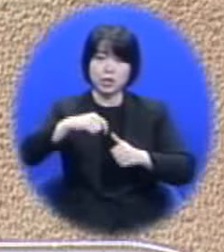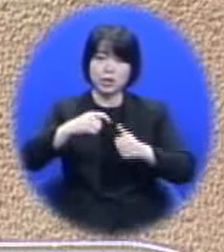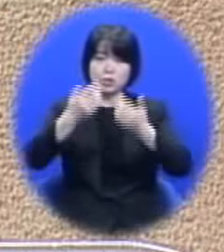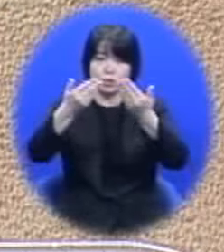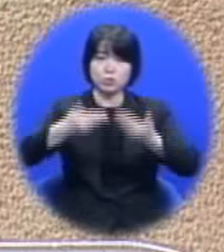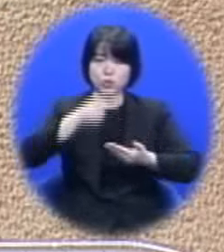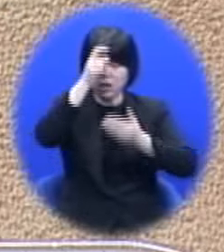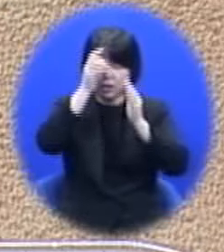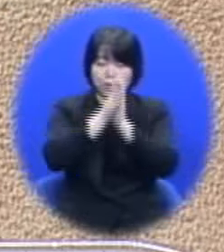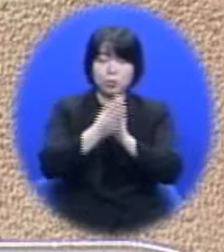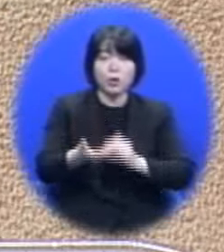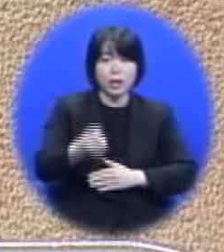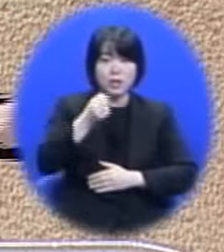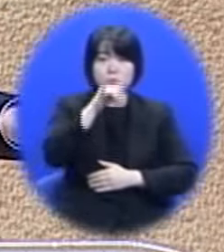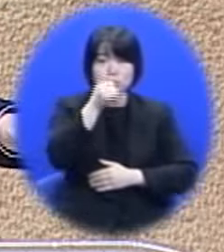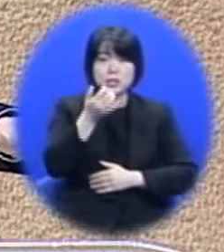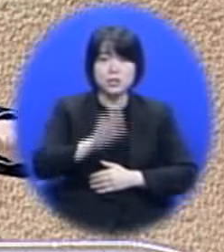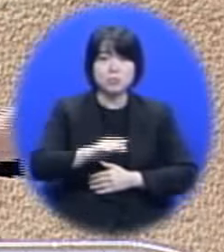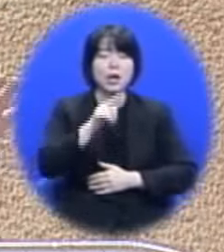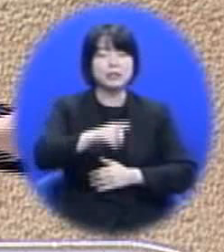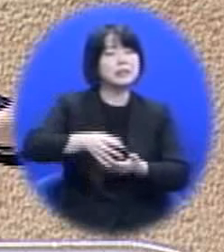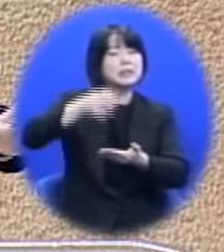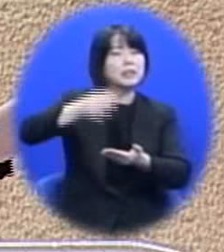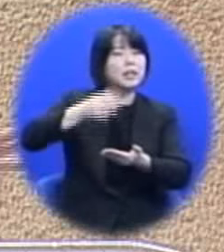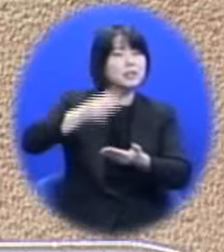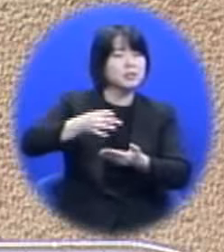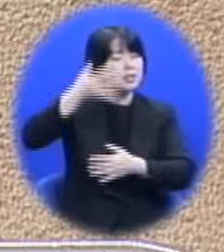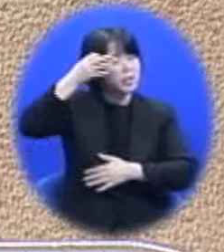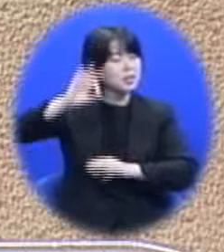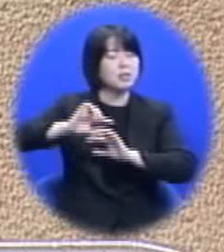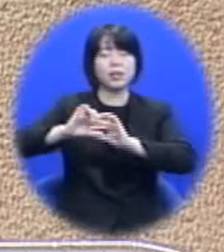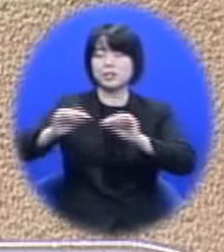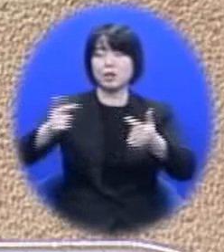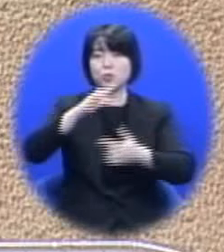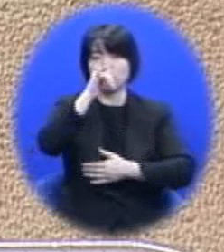가지고 있으면서 그 가치를 전혀 인정하지